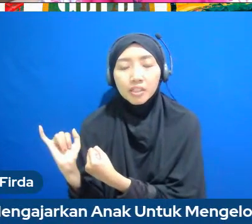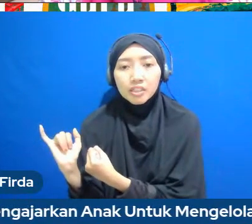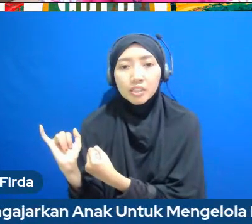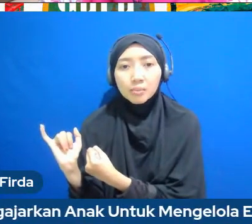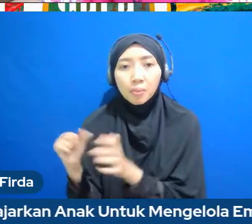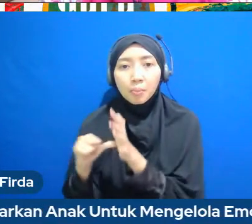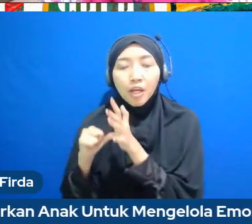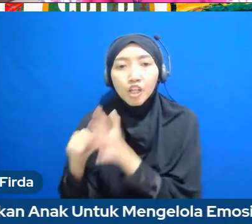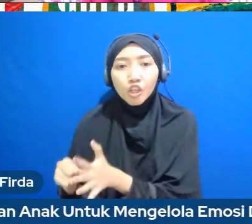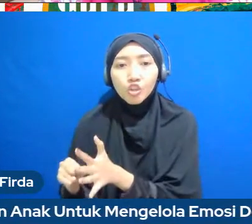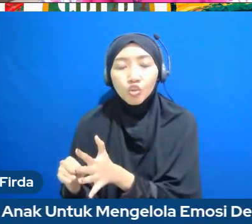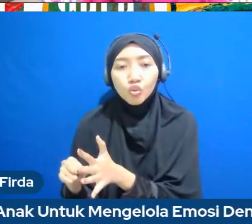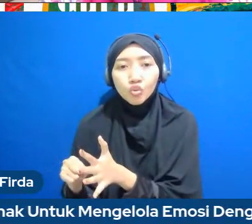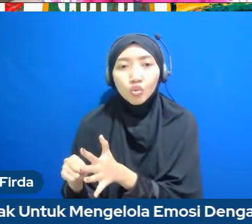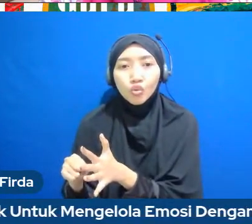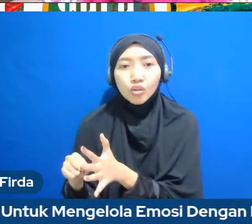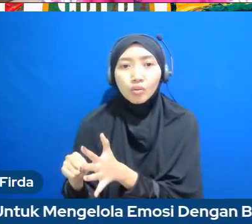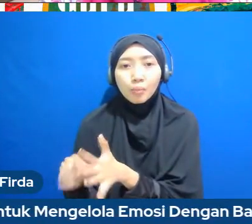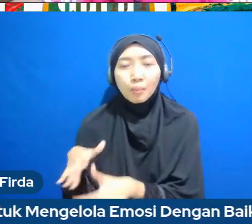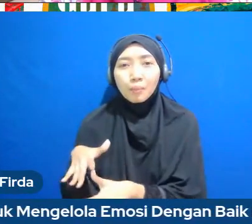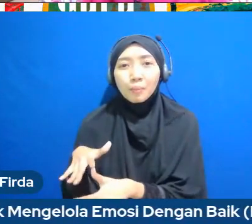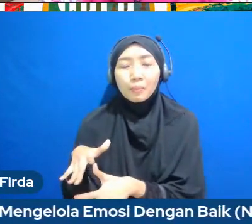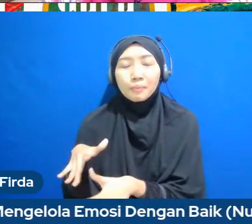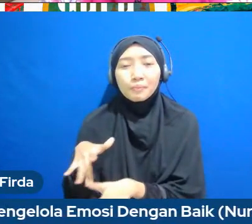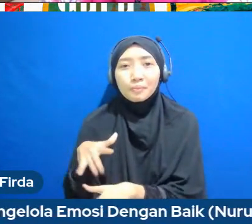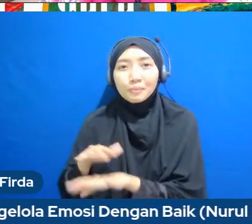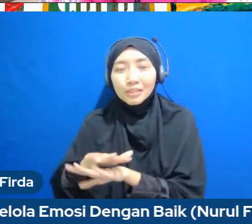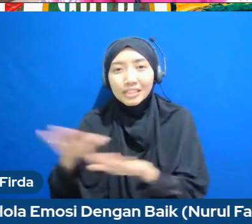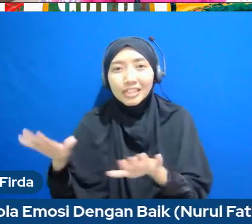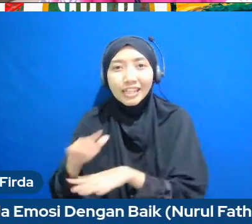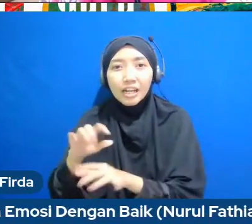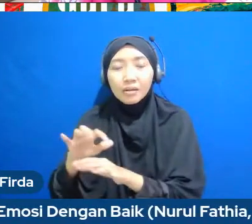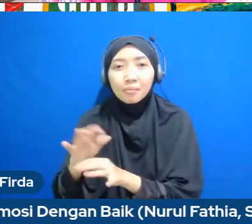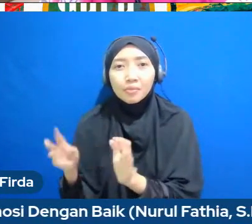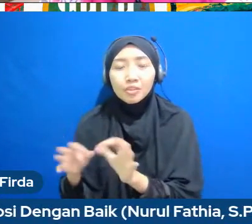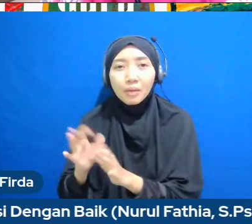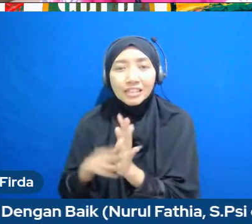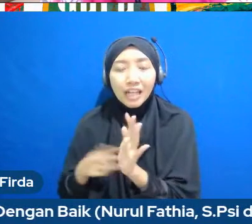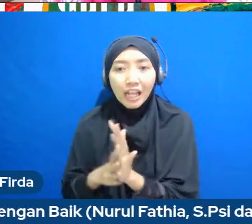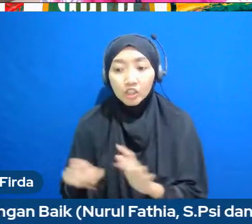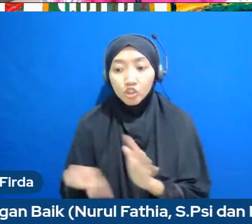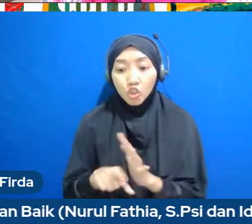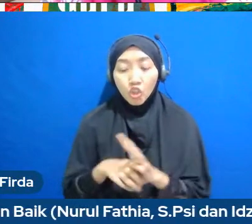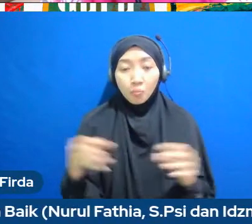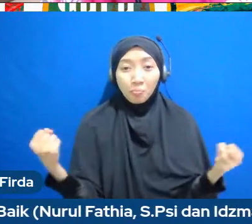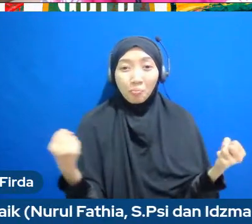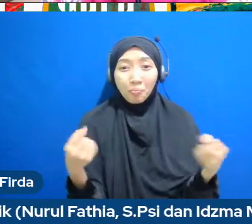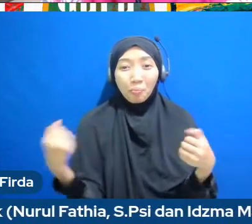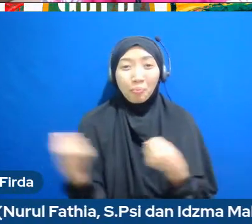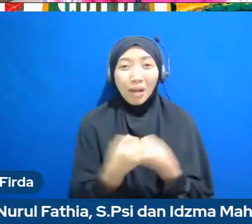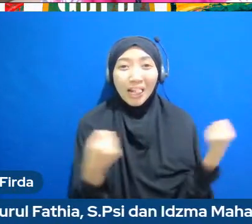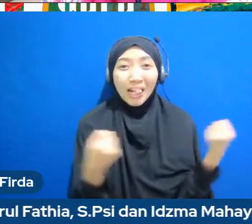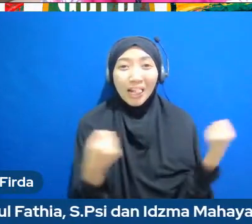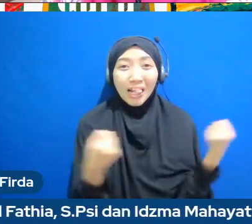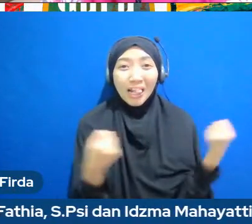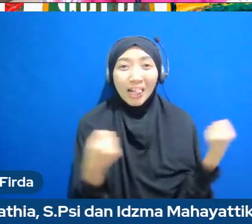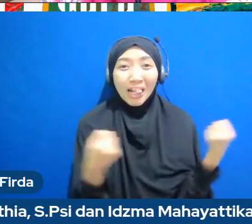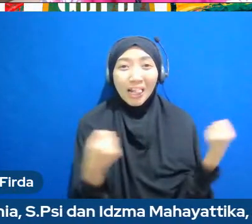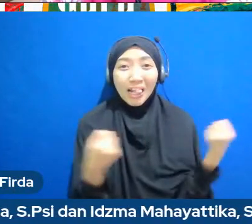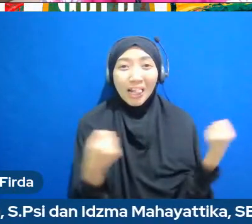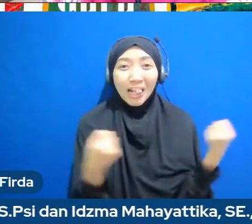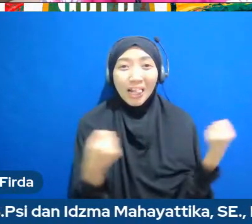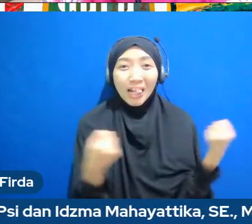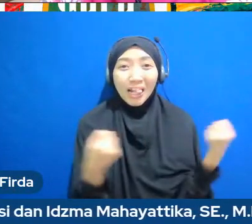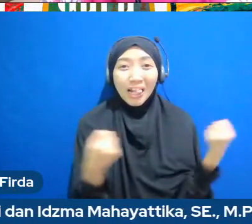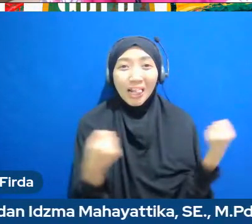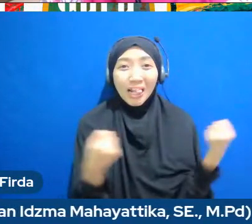membantu dia dalam misalkan masalah dia gitu ya. Kalau misalnya ada konflik sama temennya, berarti kita belum dipercaya sama dia. Maka Pak Yara tadi saya bilang tadi, ini guru-guru nih